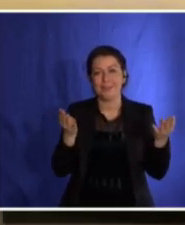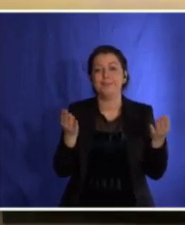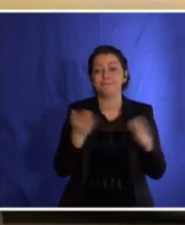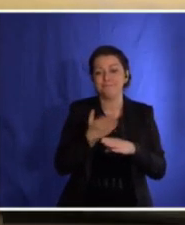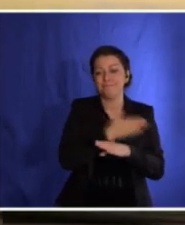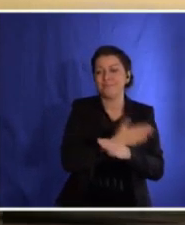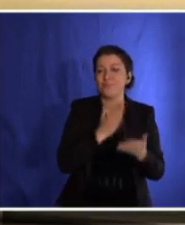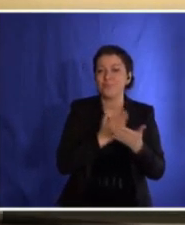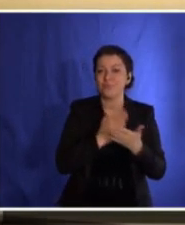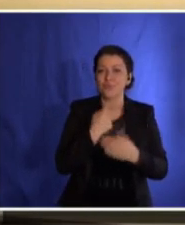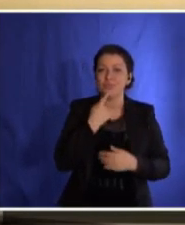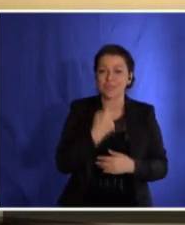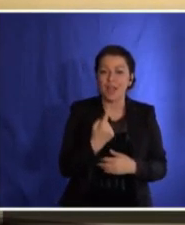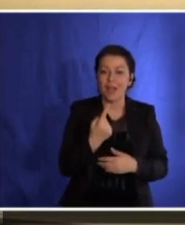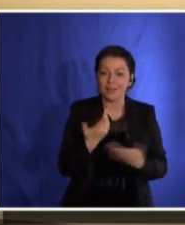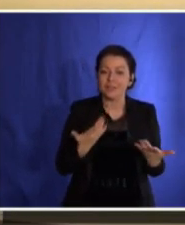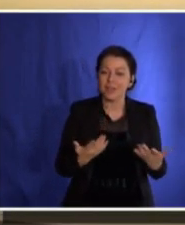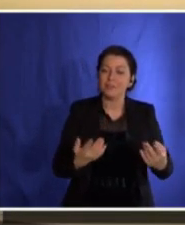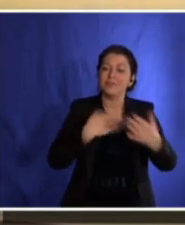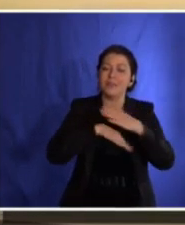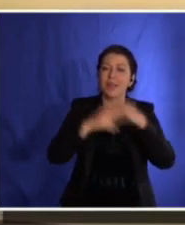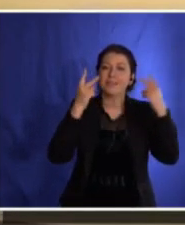das Wichtigste, dass wir ein Land haben,